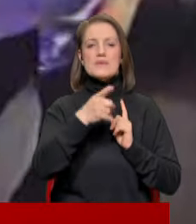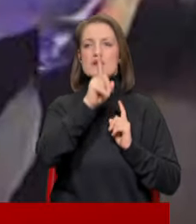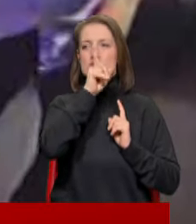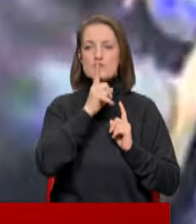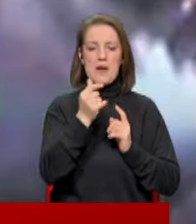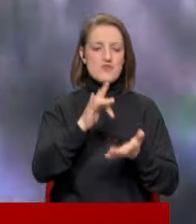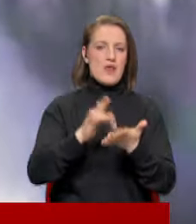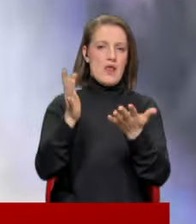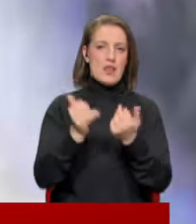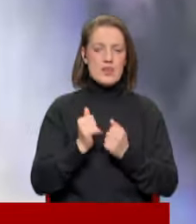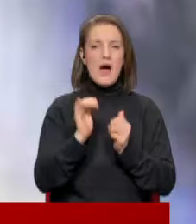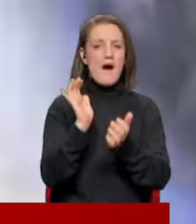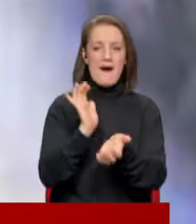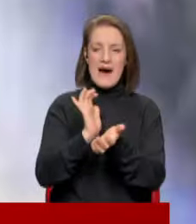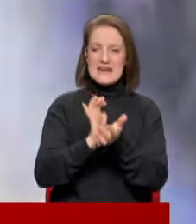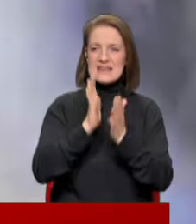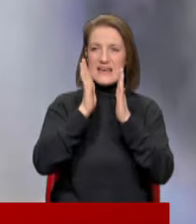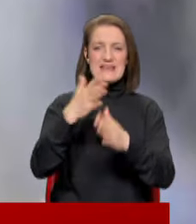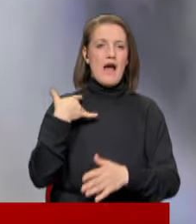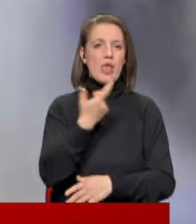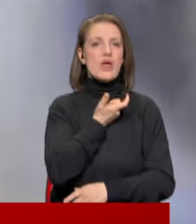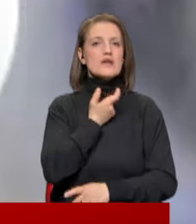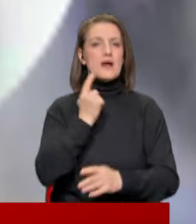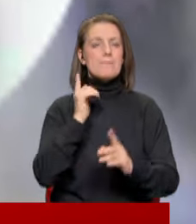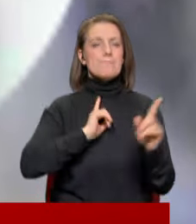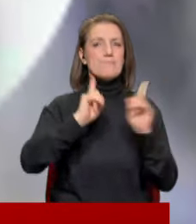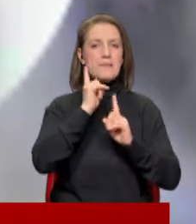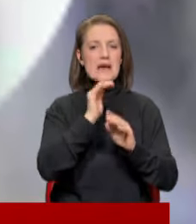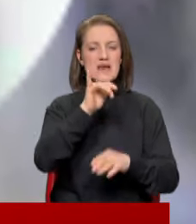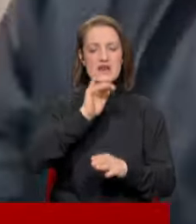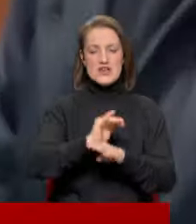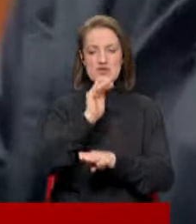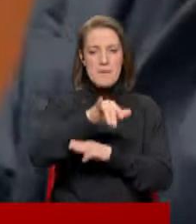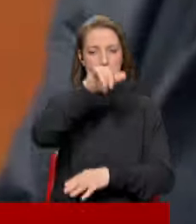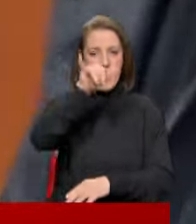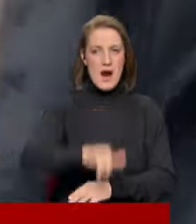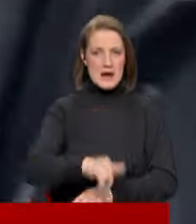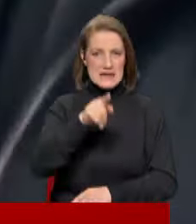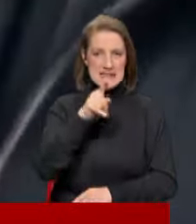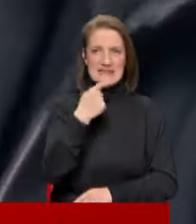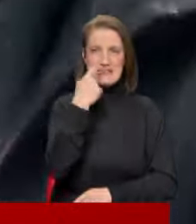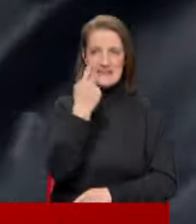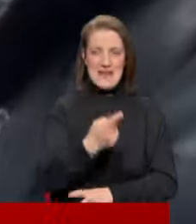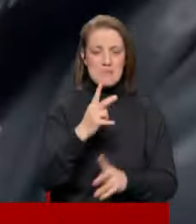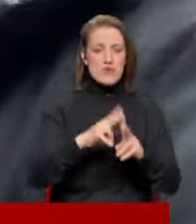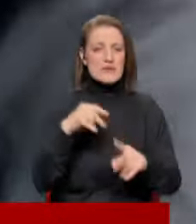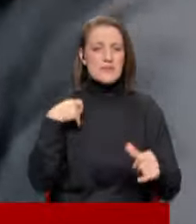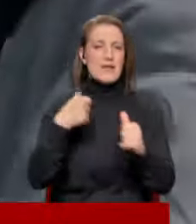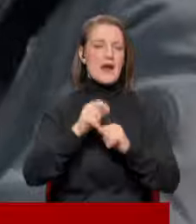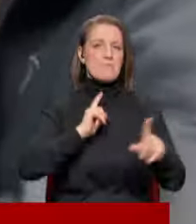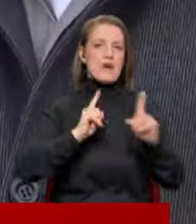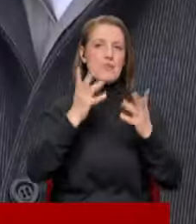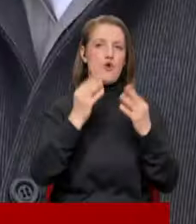cezası aldı kurt ailesinin gittiği Anayasa Mahkemesi ise yaşam Hakkı ihlali diyerek polisin yeniden yargılanmasına